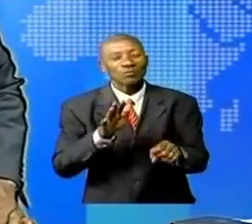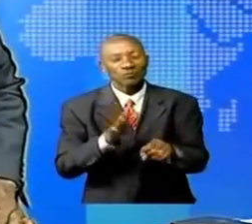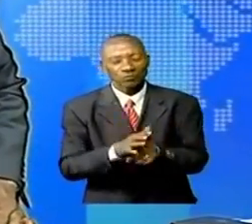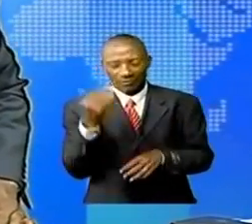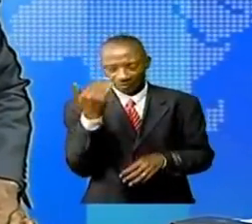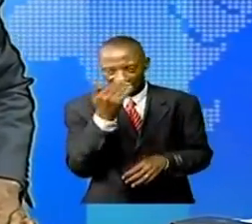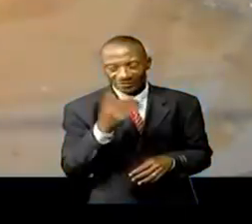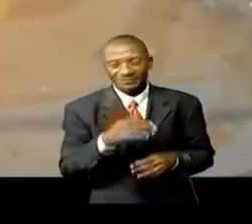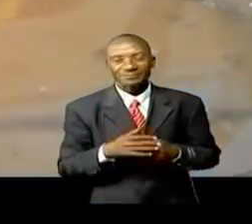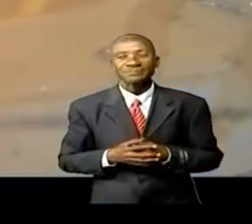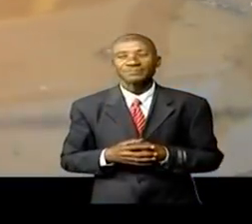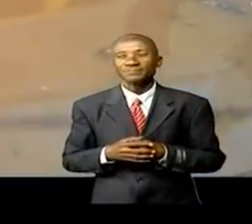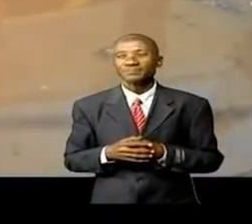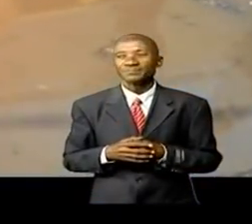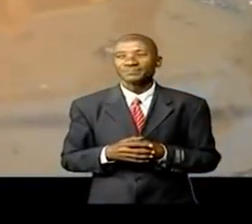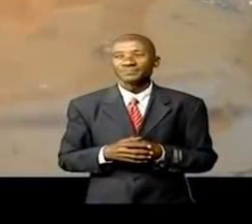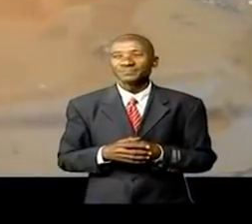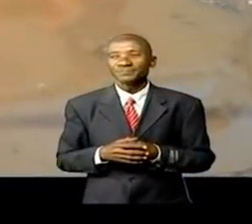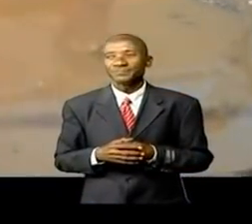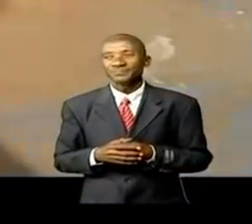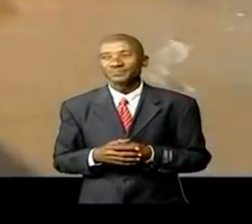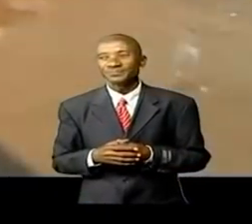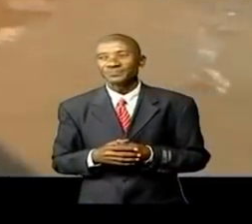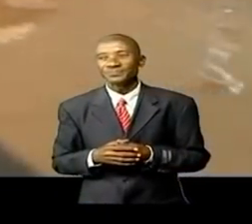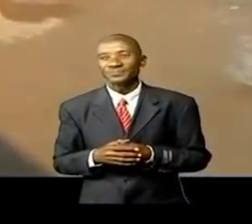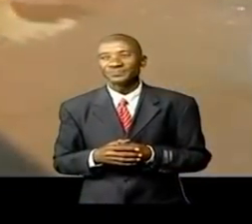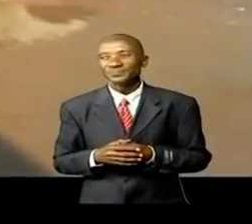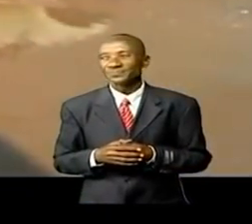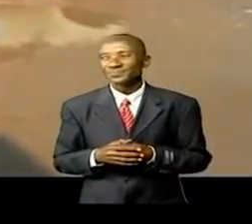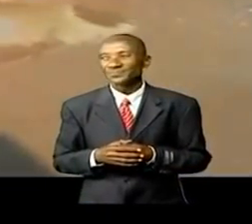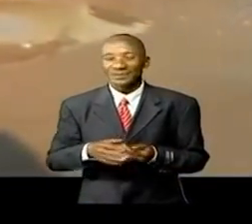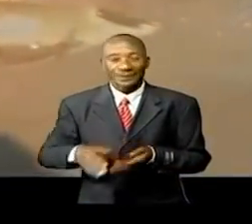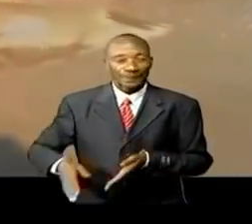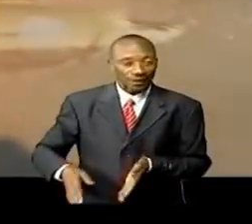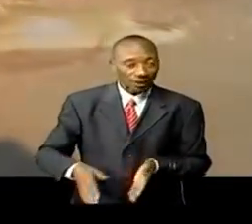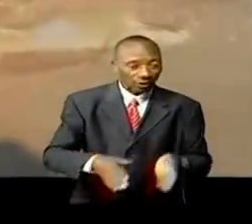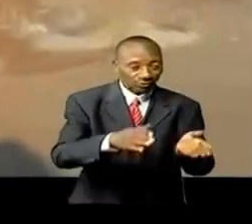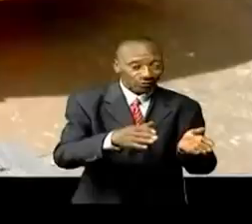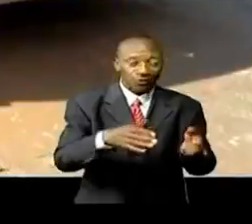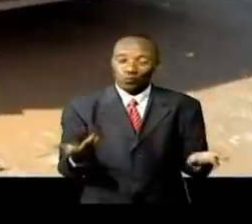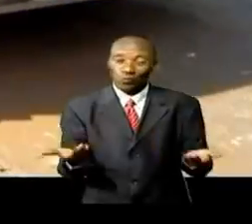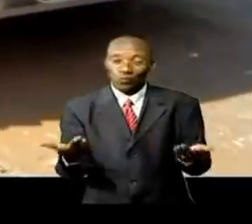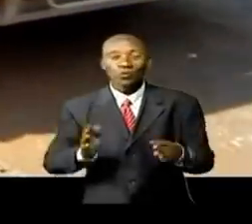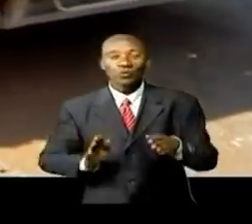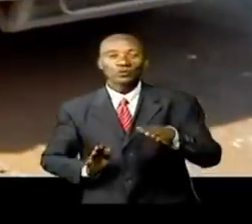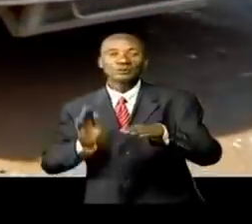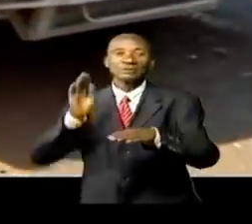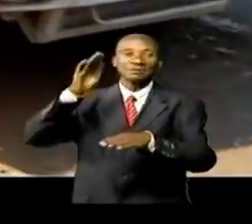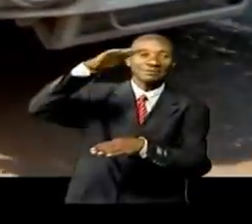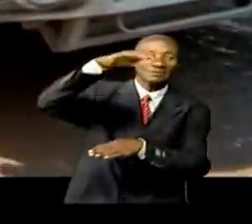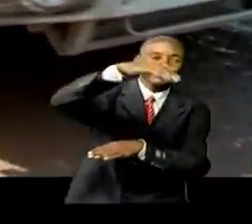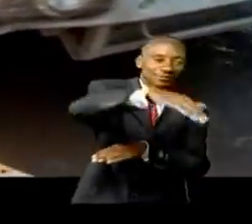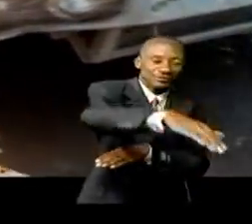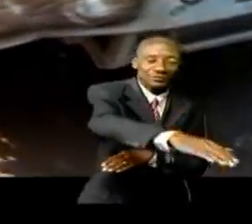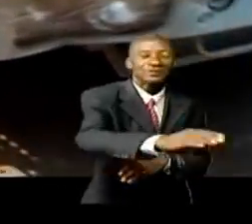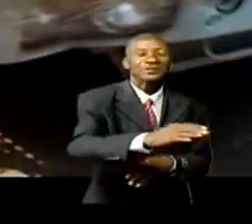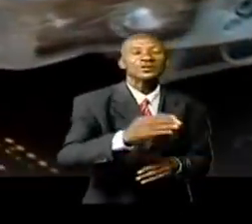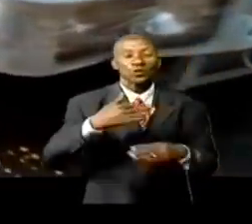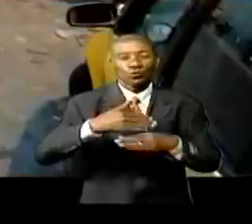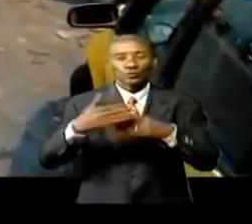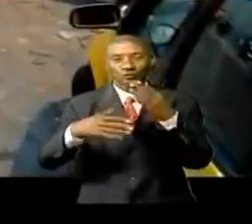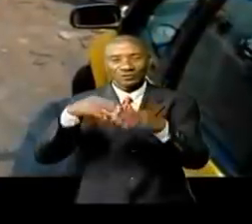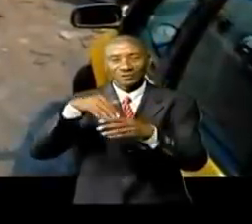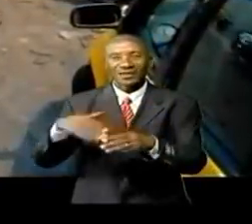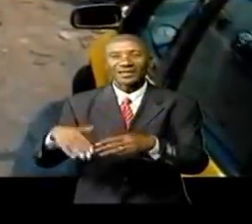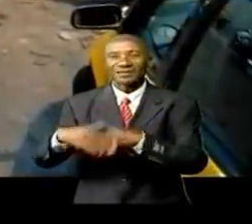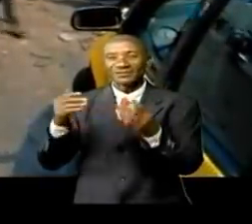Kabwaba. Des infrastructures construite pour résoudre le problème d'embouteillage à Kinshasa, le saut des moutons de Pascal